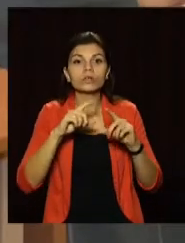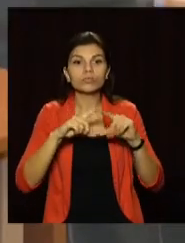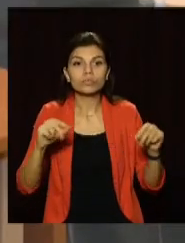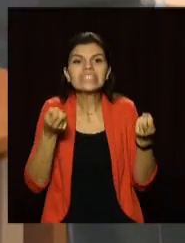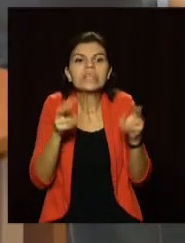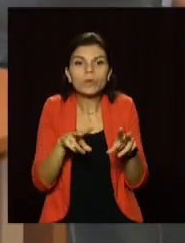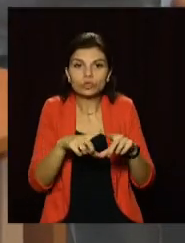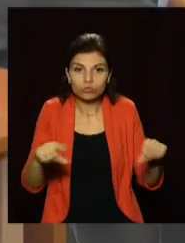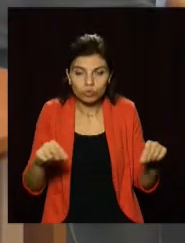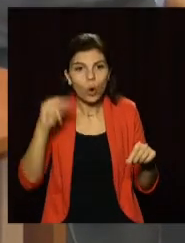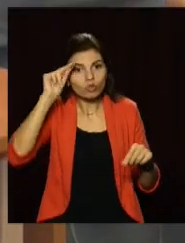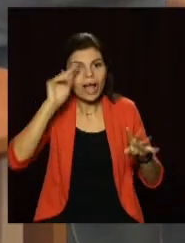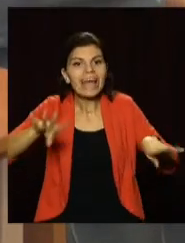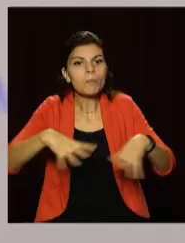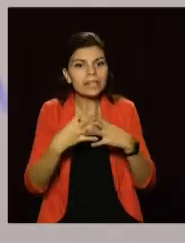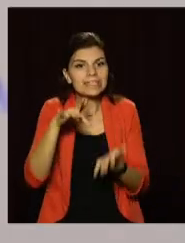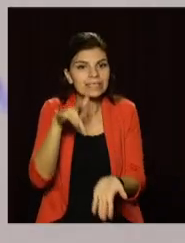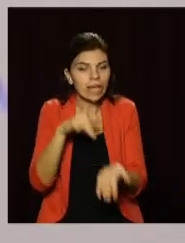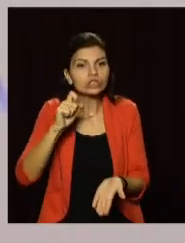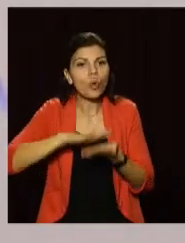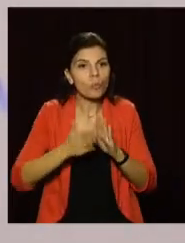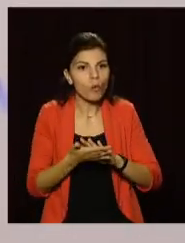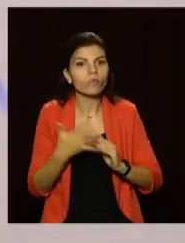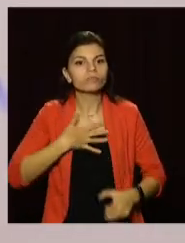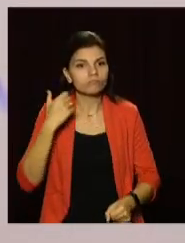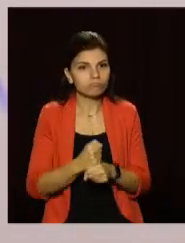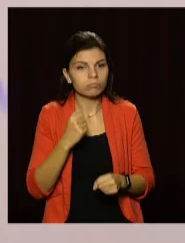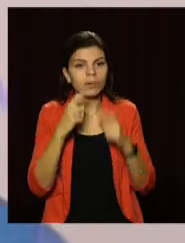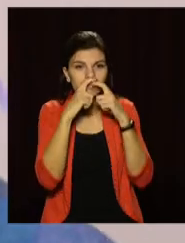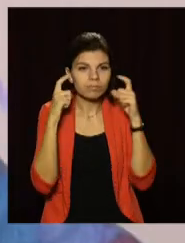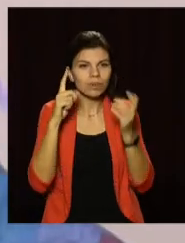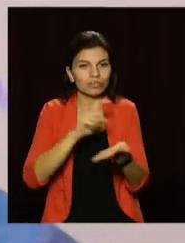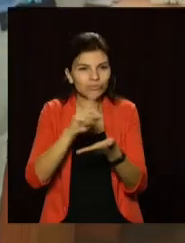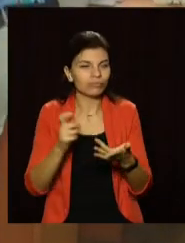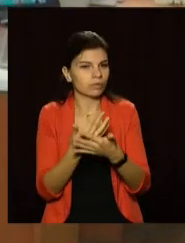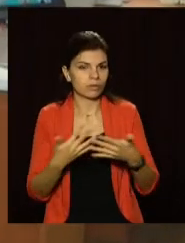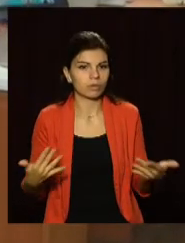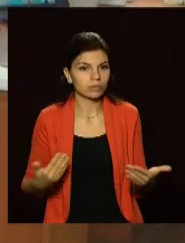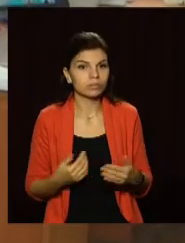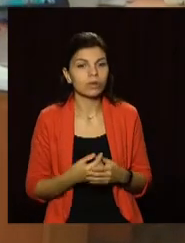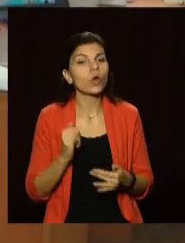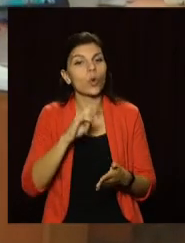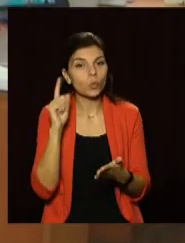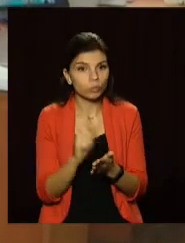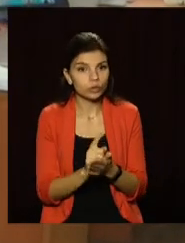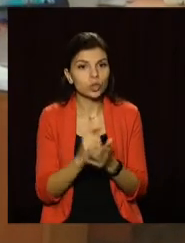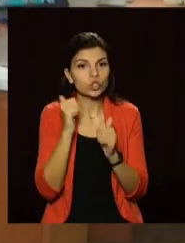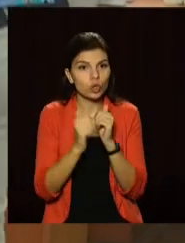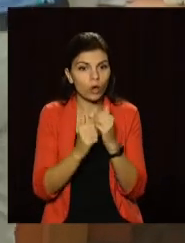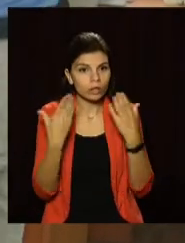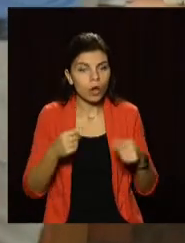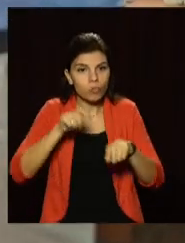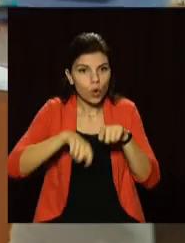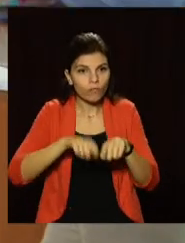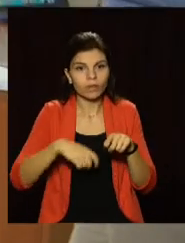шкіл, навчально-реабілітаційних центрів за умови дотримання санітарних і протиепідемічних заходів та обов'язкового щоденного